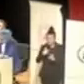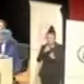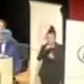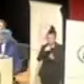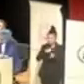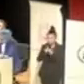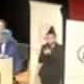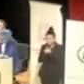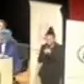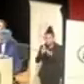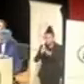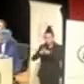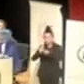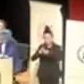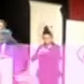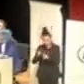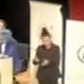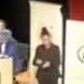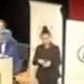seslendirmeleri yürütüyoruz.